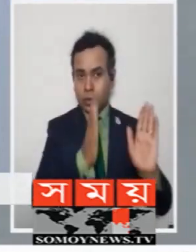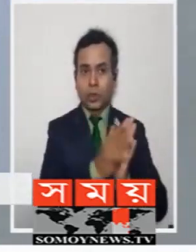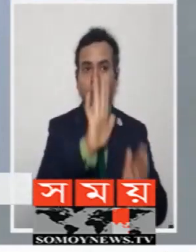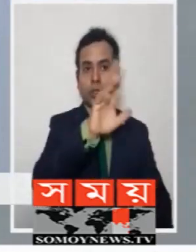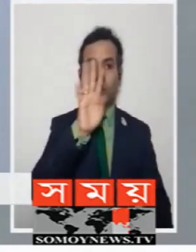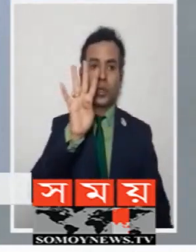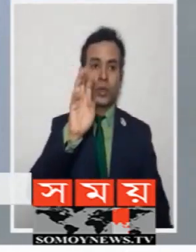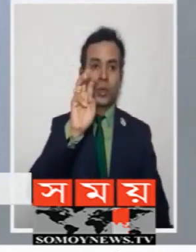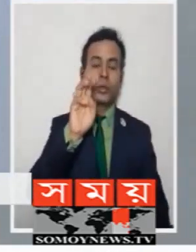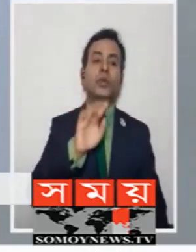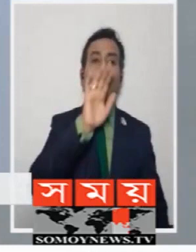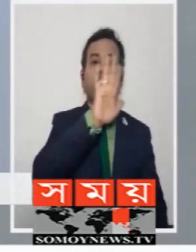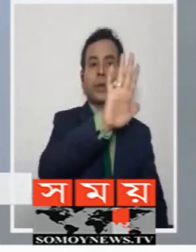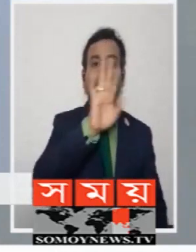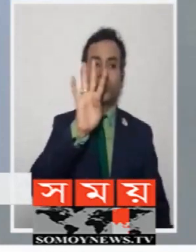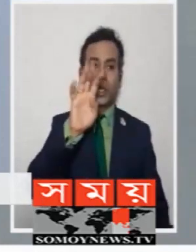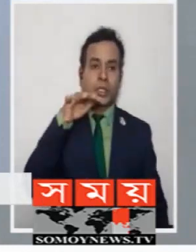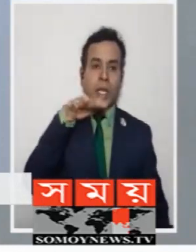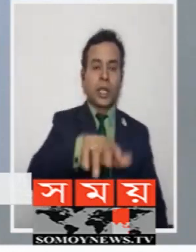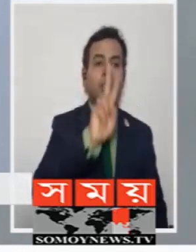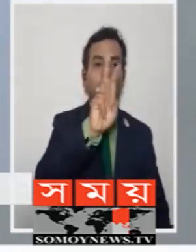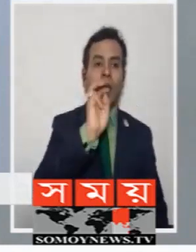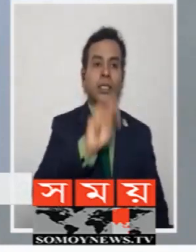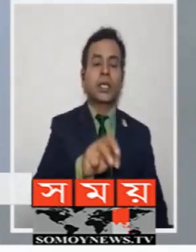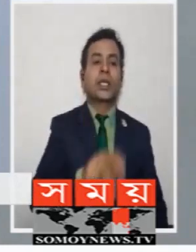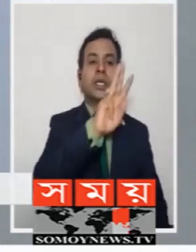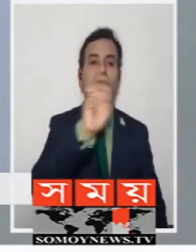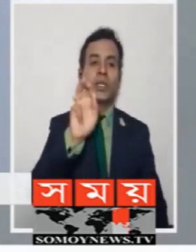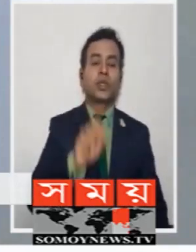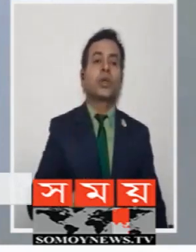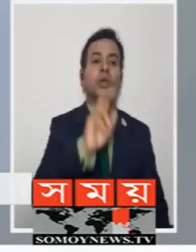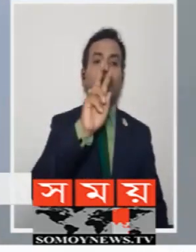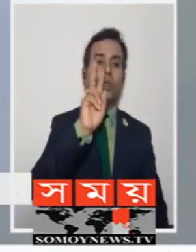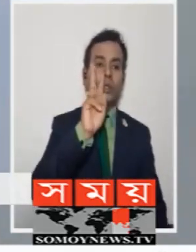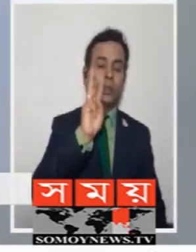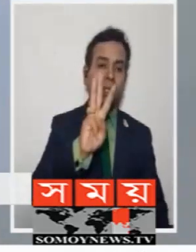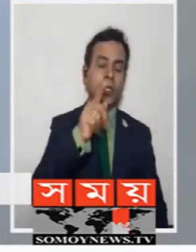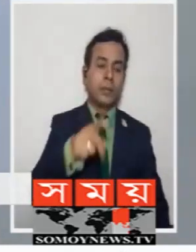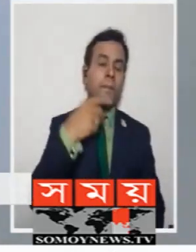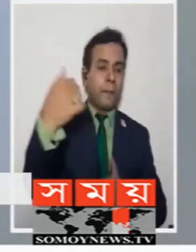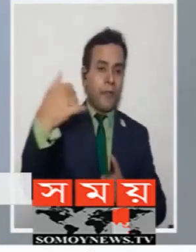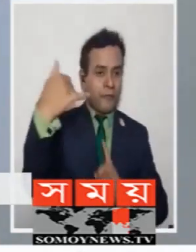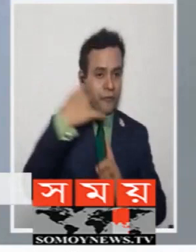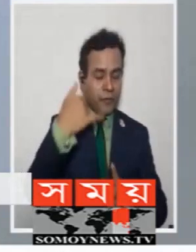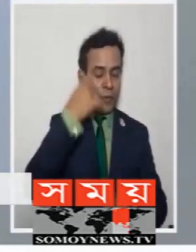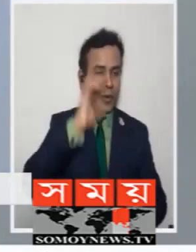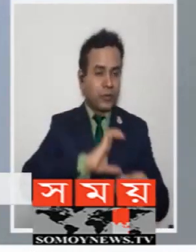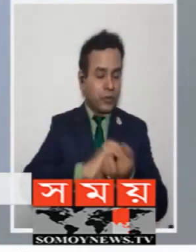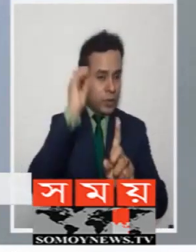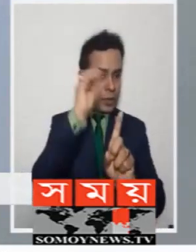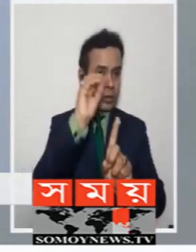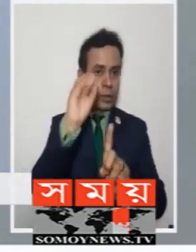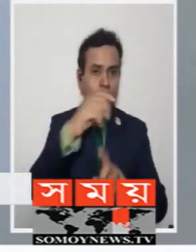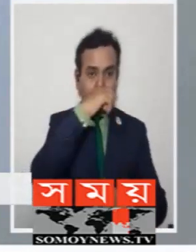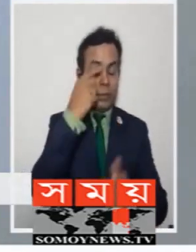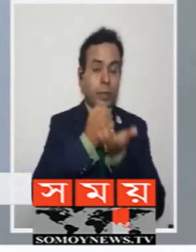54,002,303টি। এবং এই ফোন কলের মাধ্যমে বিভিন্ন ধরনের সেবা দেওয়া হয়ে থাকে, যখনও চিকিৎসা সেবা দেওয়া হয়ে থাকে, কখনো দরকার